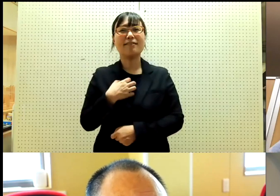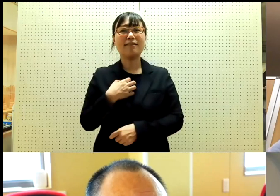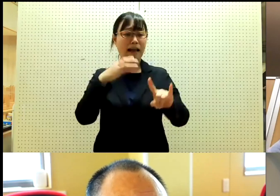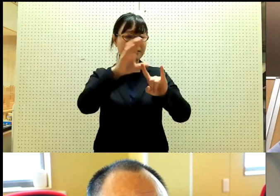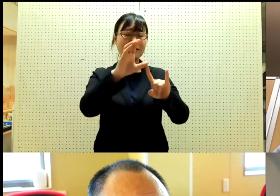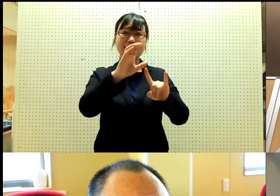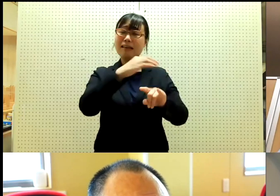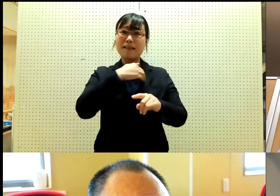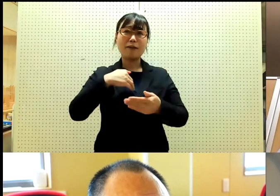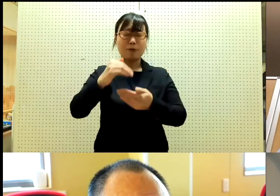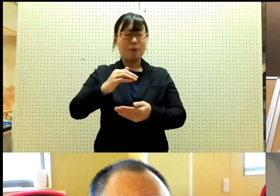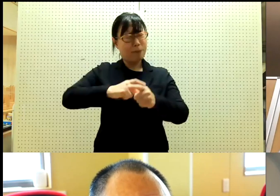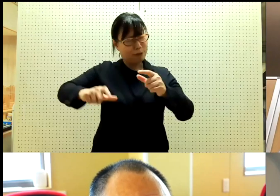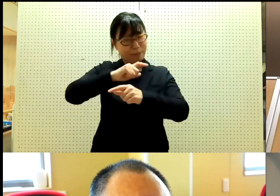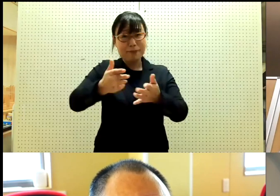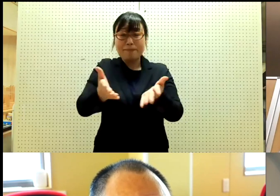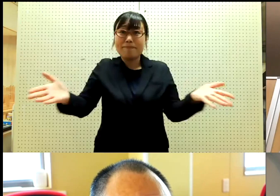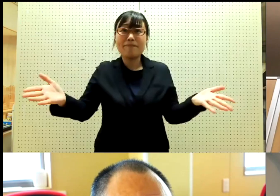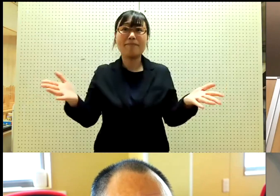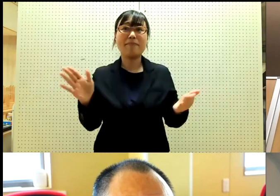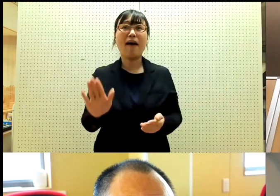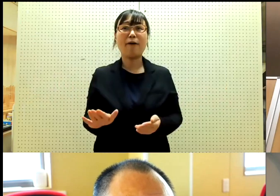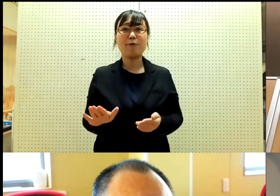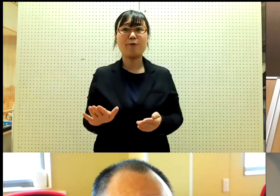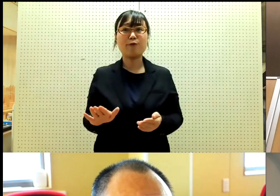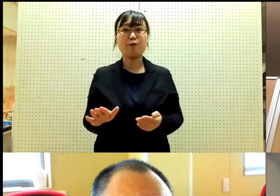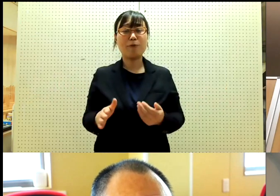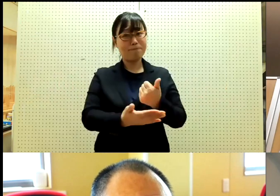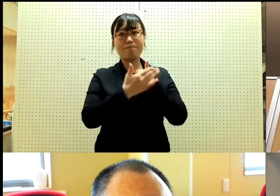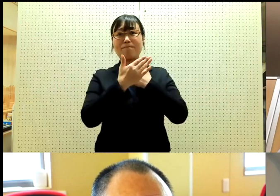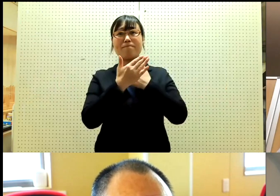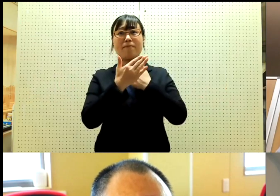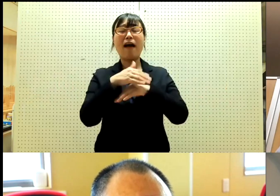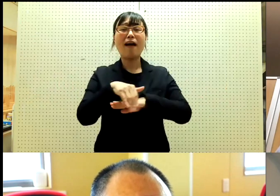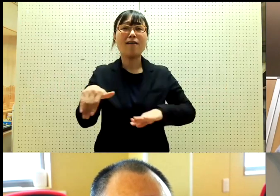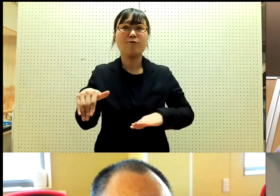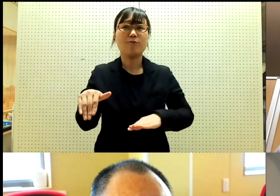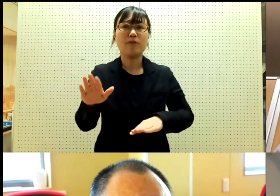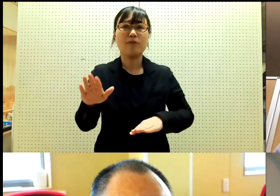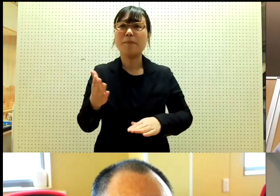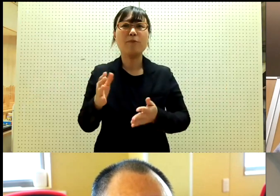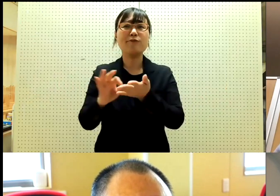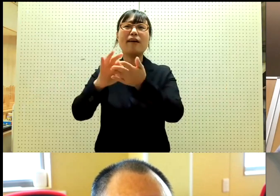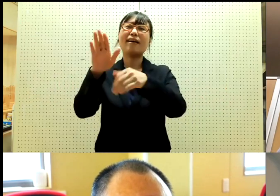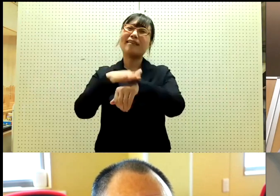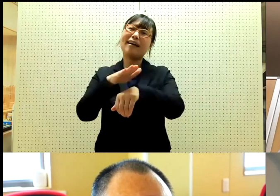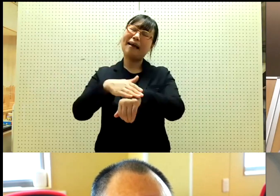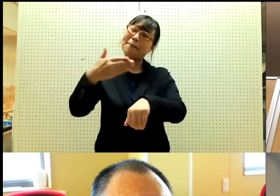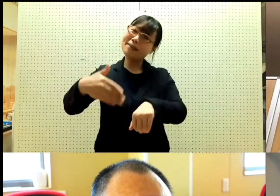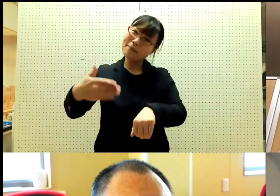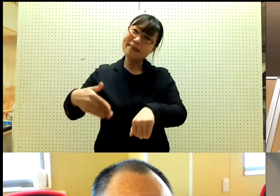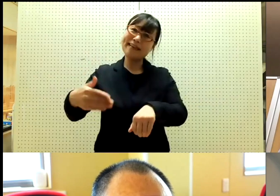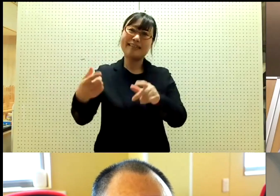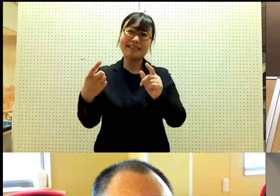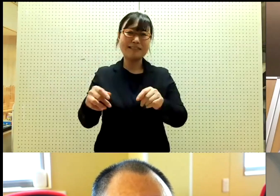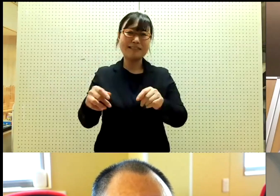なって思っています。で、その強力なツールになるはずなのにまだまだその使い方がまだこう開拓できてないかなっていう